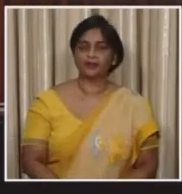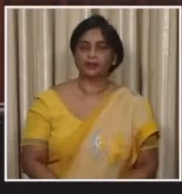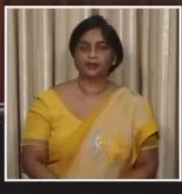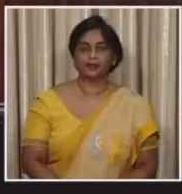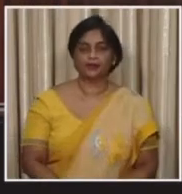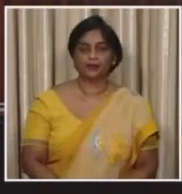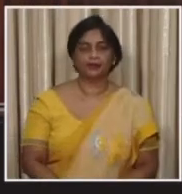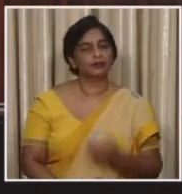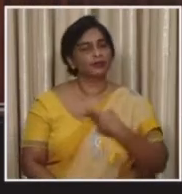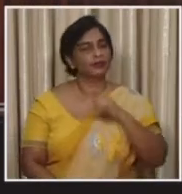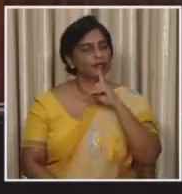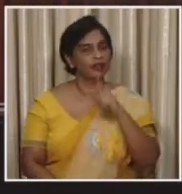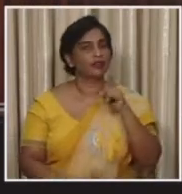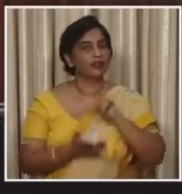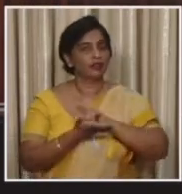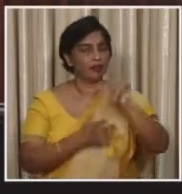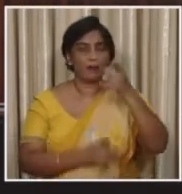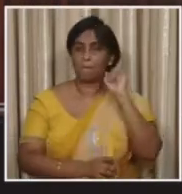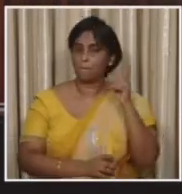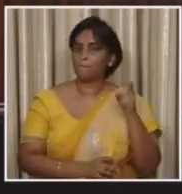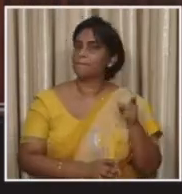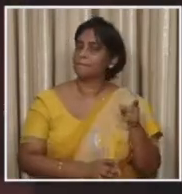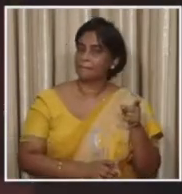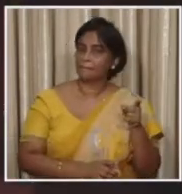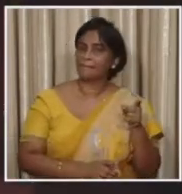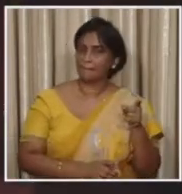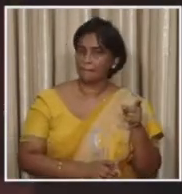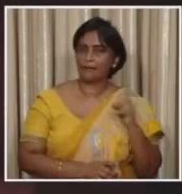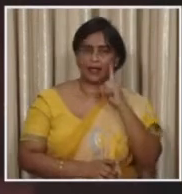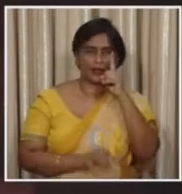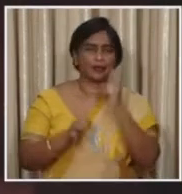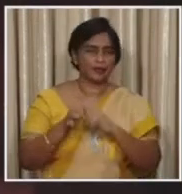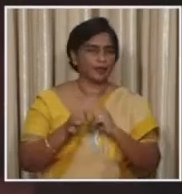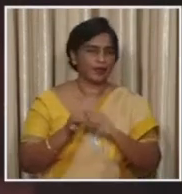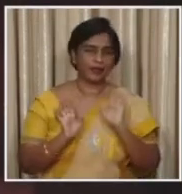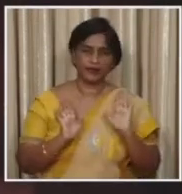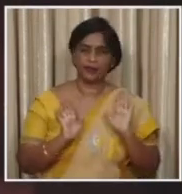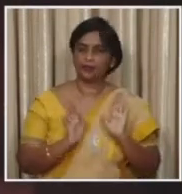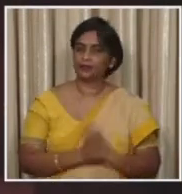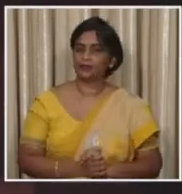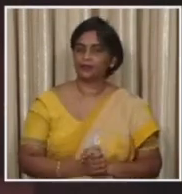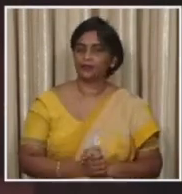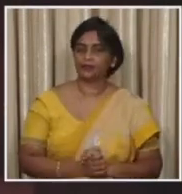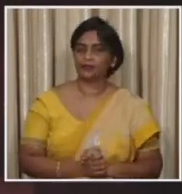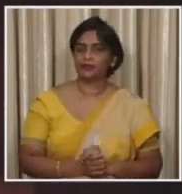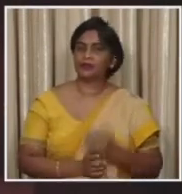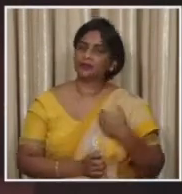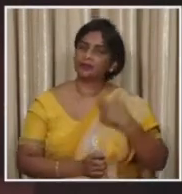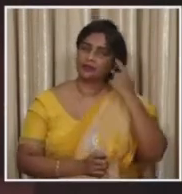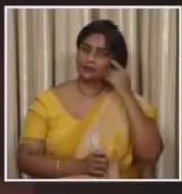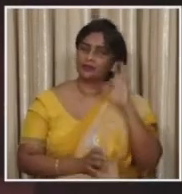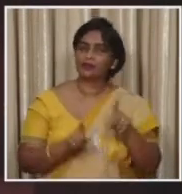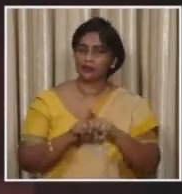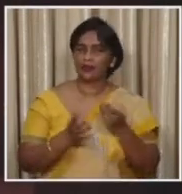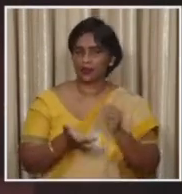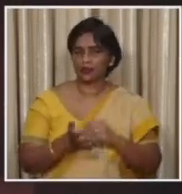අත්‍රශයෙන්ම මම කියන්නට ඕනේ ෆ්ලයිට් ඩිලේ එක එක ප්‍රශ්නයක් පමණයි. අපි දන්න ආකාරයට මම තවත්